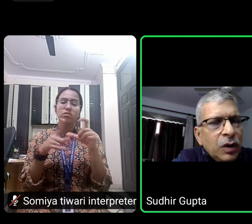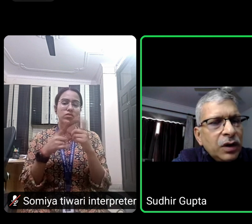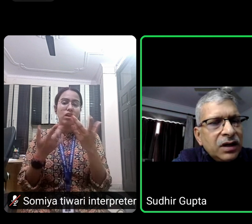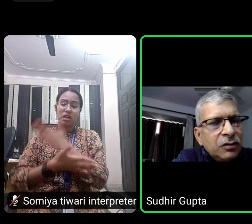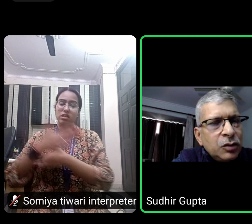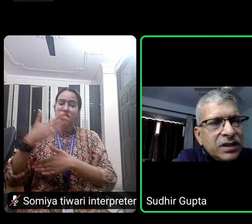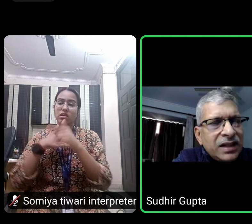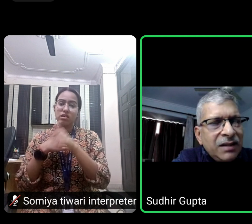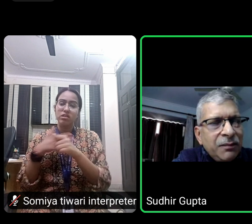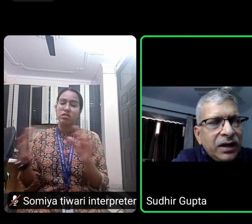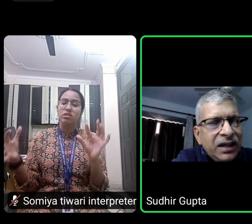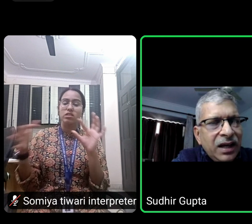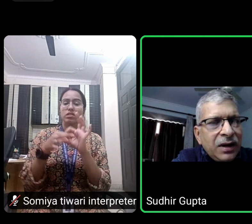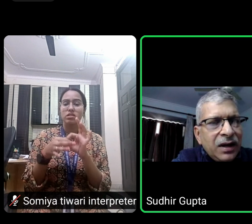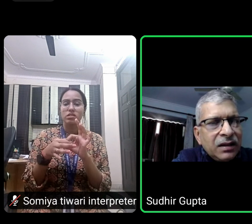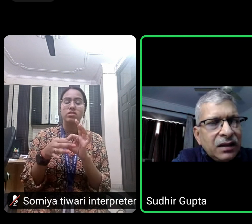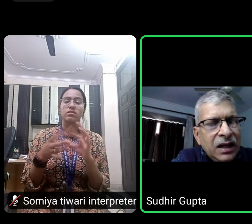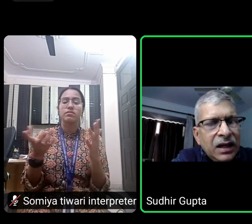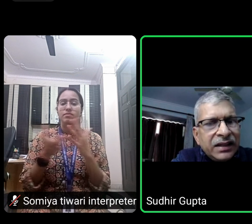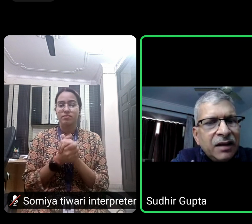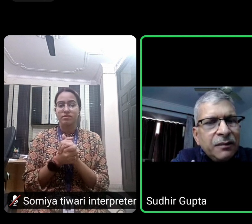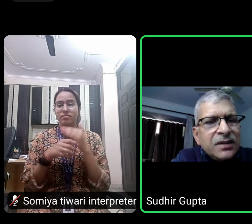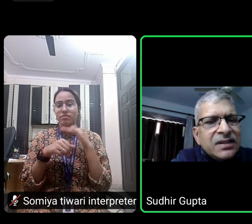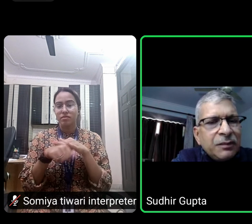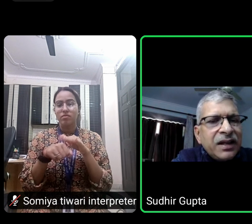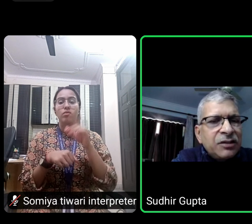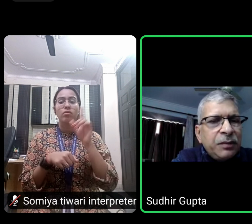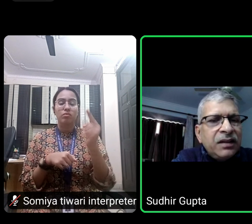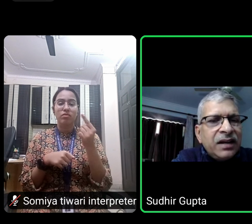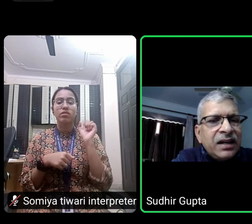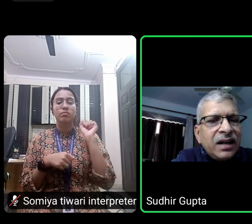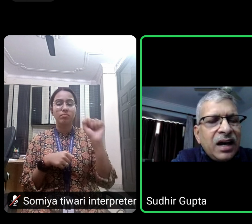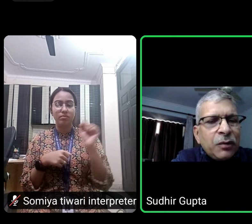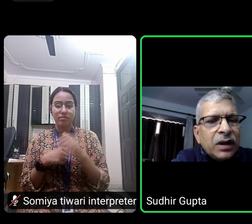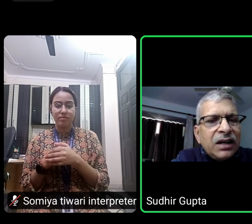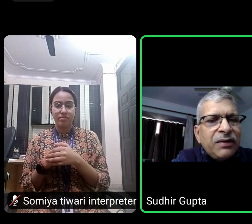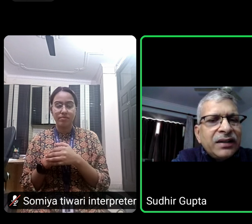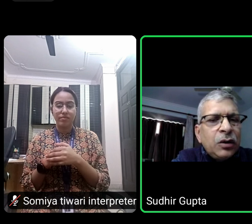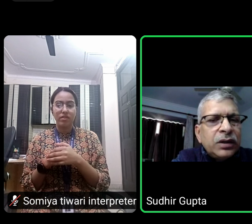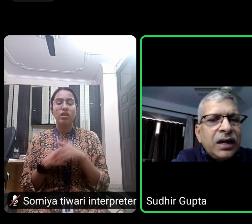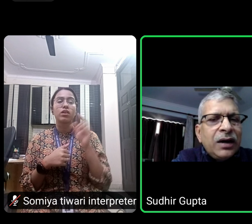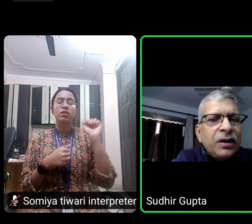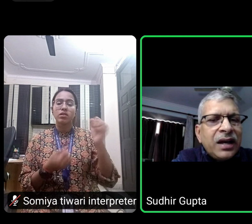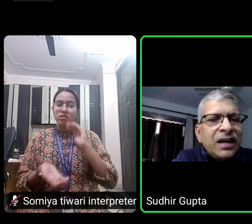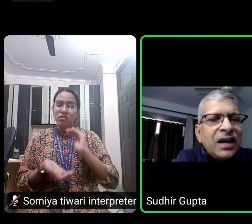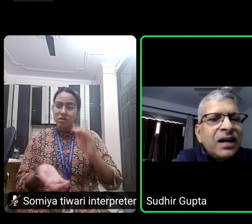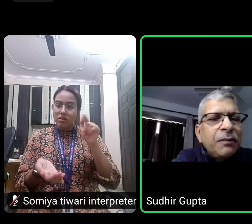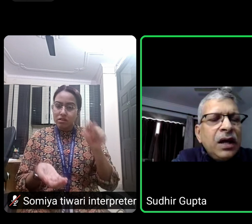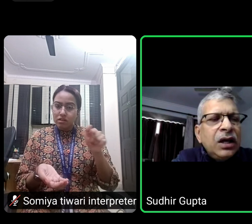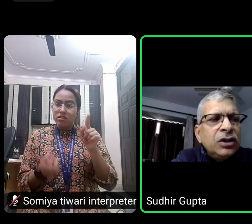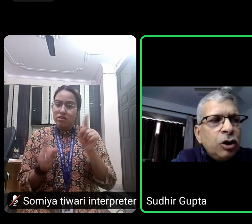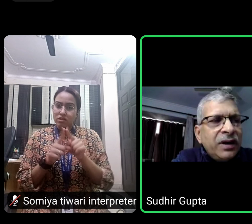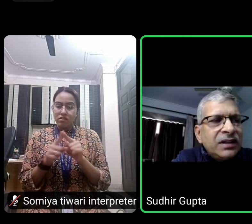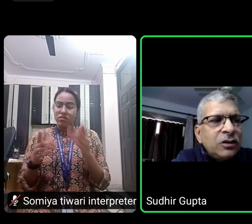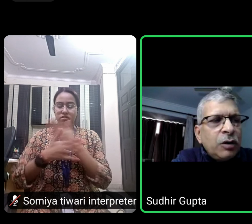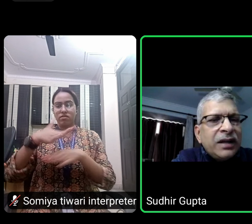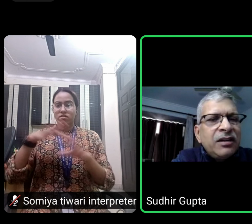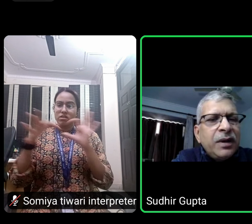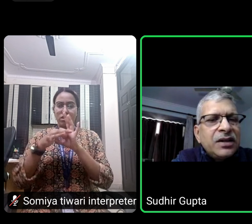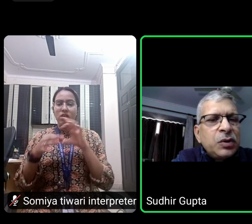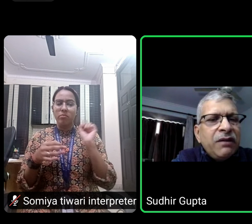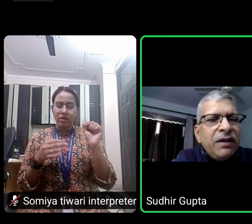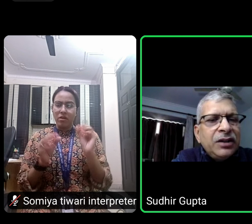है वो उससे ज्यादा इम्पोर्टेंट है कि आपका थेरेपीज के साथ में क्या एक्सपीरियंस है, कितना आपको लगता है फायदा होता है, और क्या क्या, अगर आप जो हमारे साथ